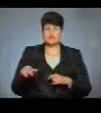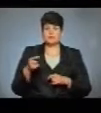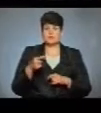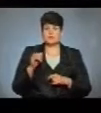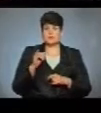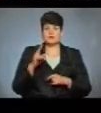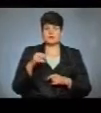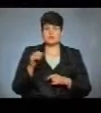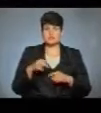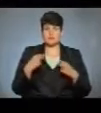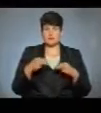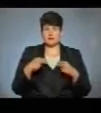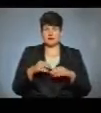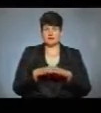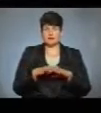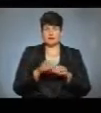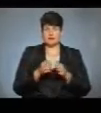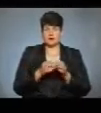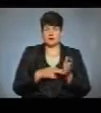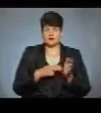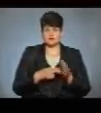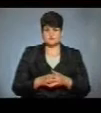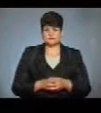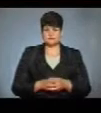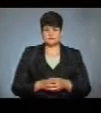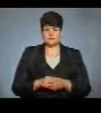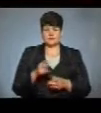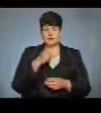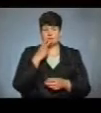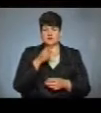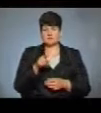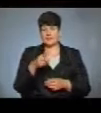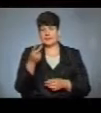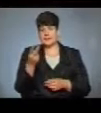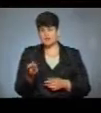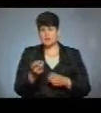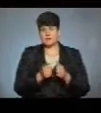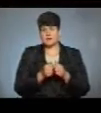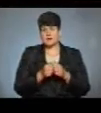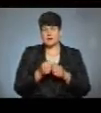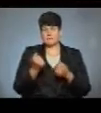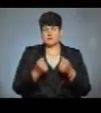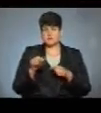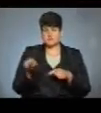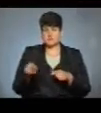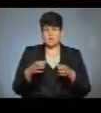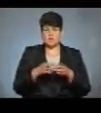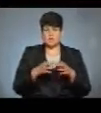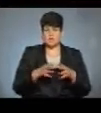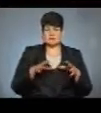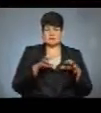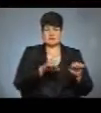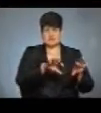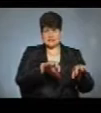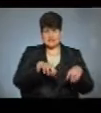Дацьків продає городину на ринку біля залізничного вокзалу. Бачила, як він лежав біля машини. Вже один там, а група захвату їх витягли,